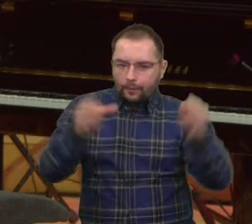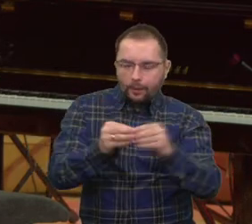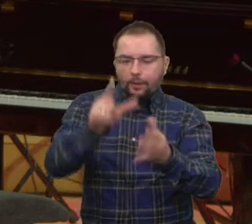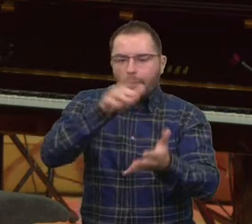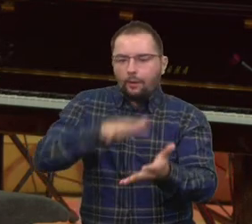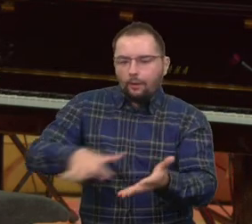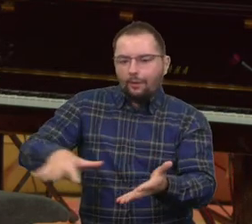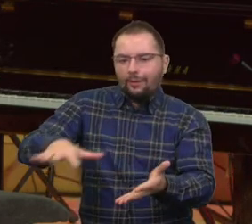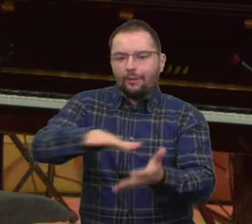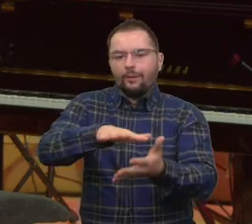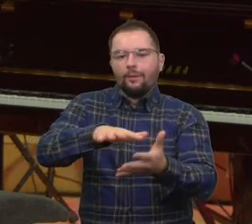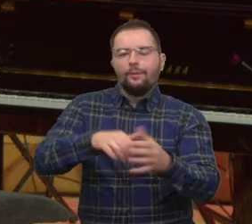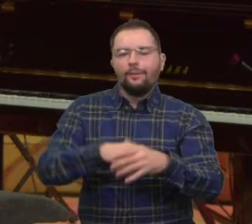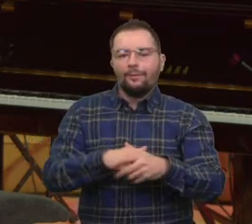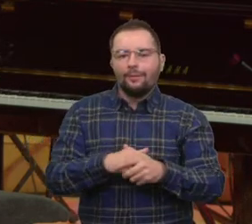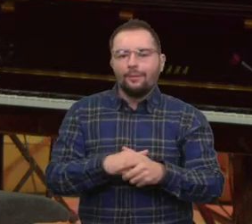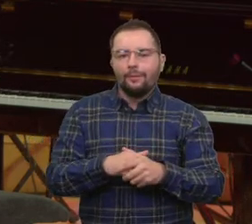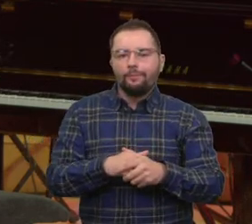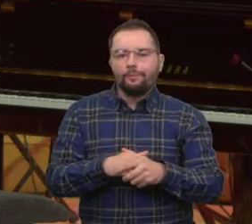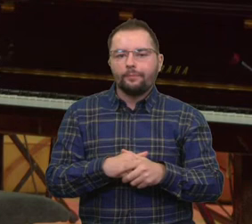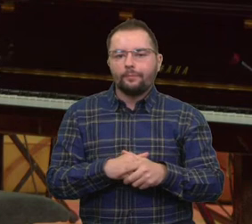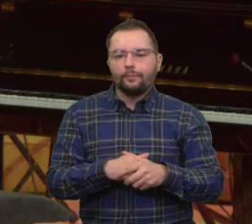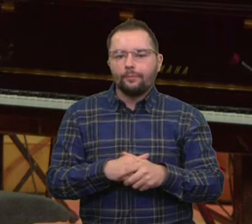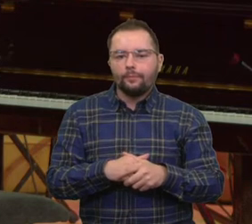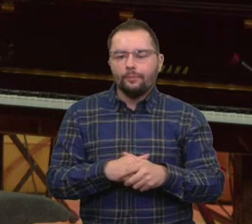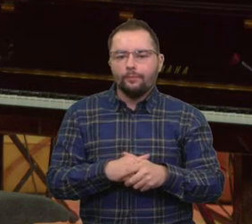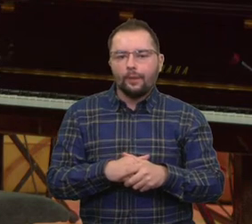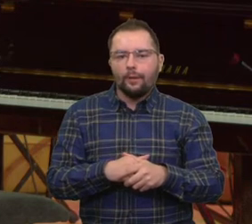obywatelom, dlatego że